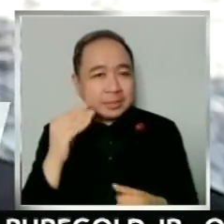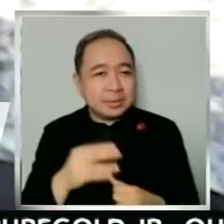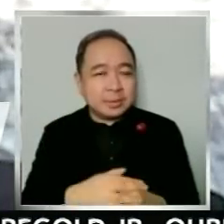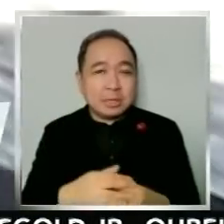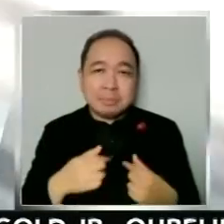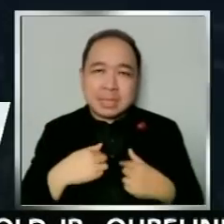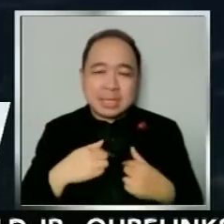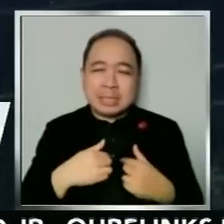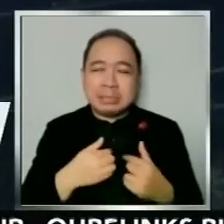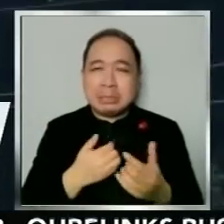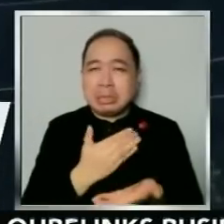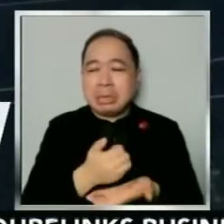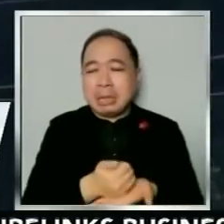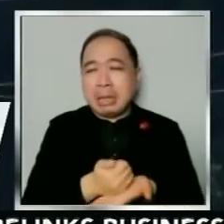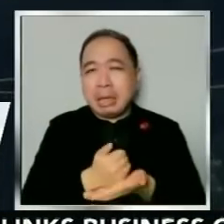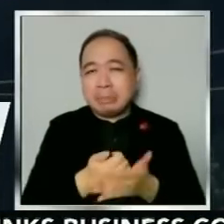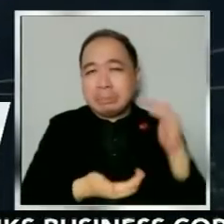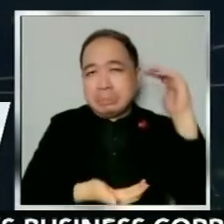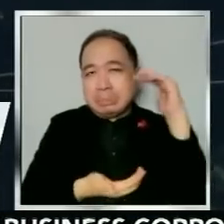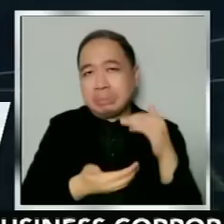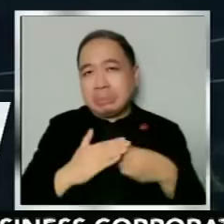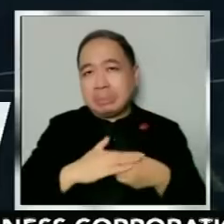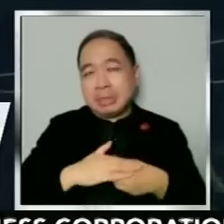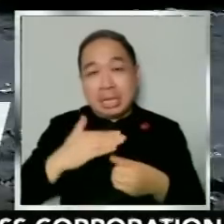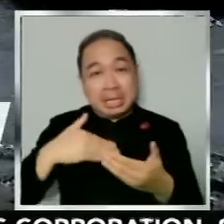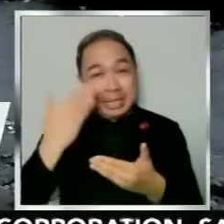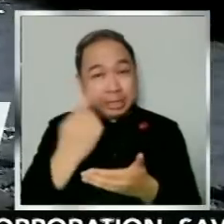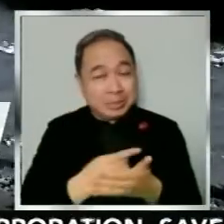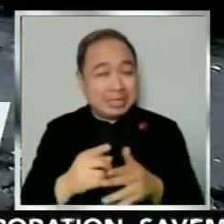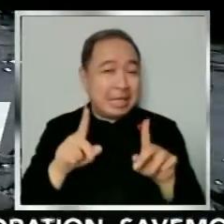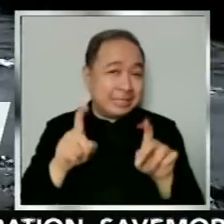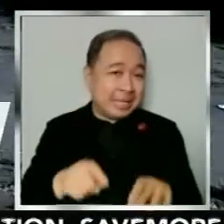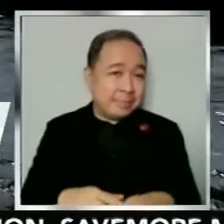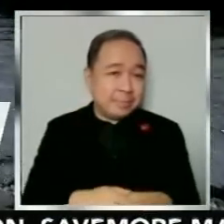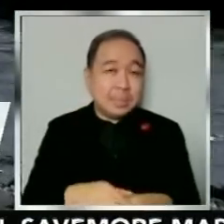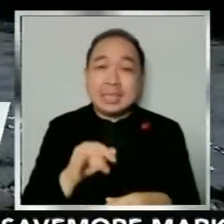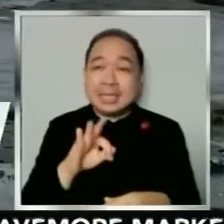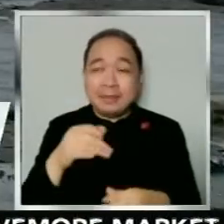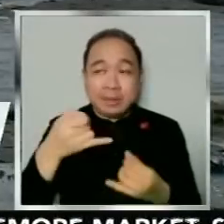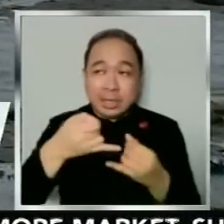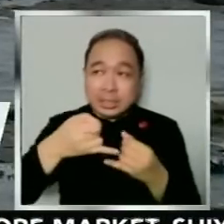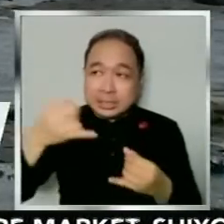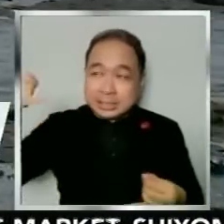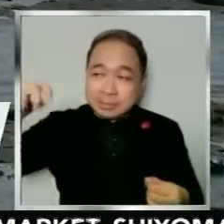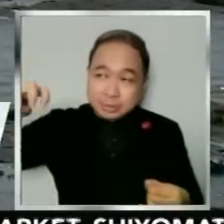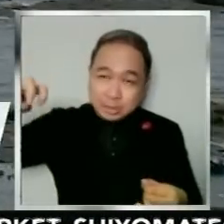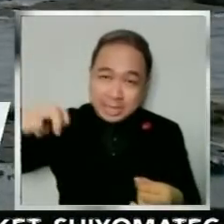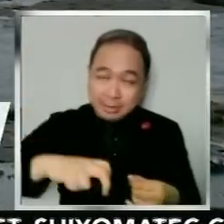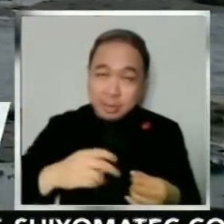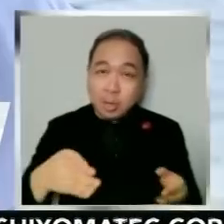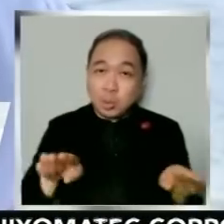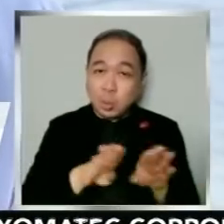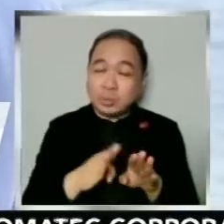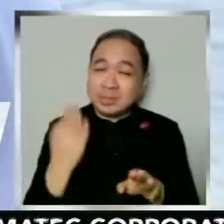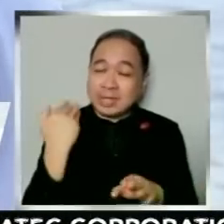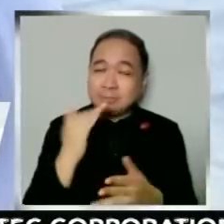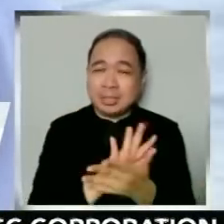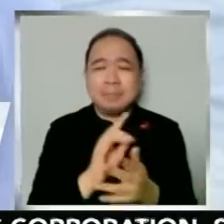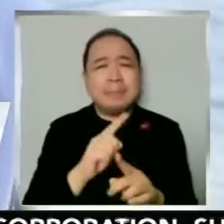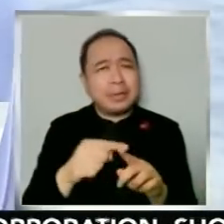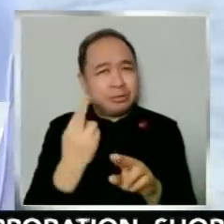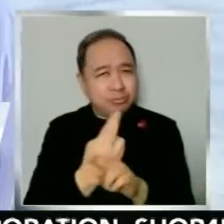next week midterm. Kahit nagsara ang zipline itong pandemic, regular pa rin daw chine-check ang mga kable at mga harness nito. Kaya po niya